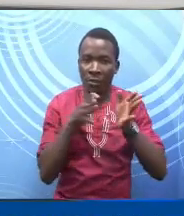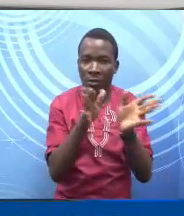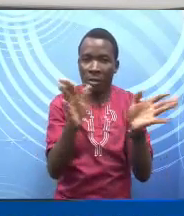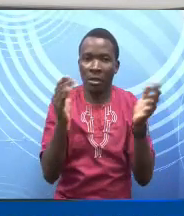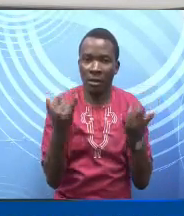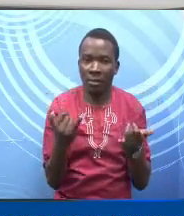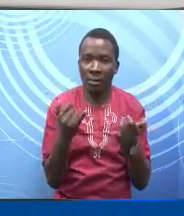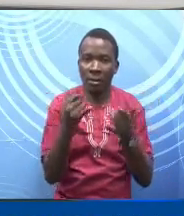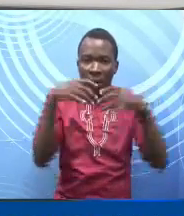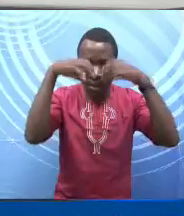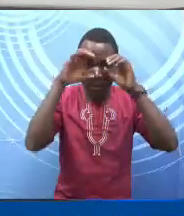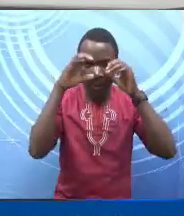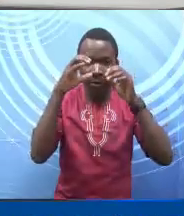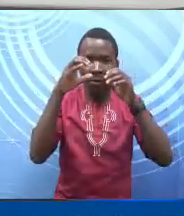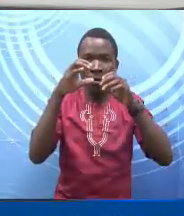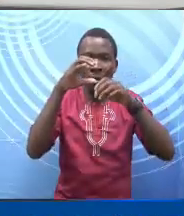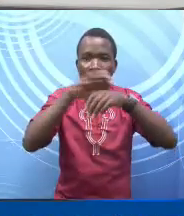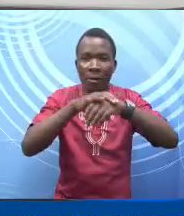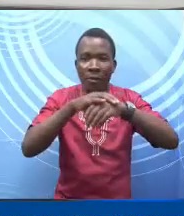ibipimo byafashwe bigera ku